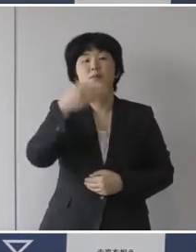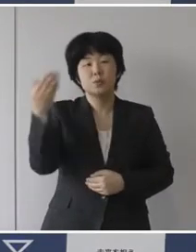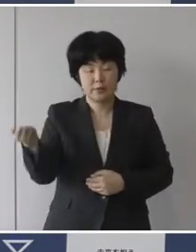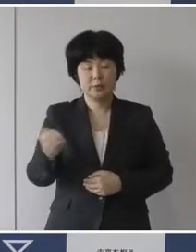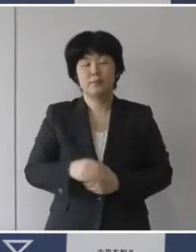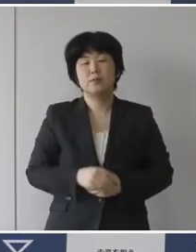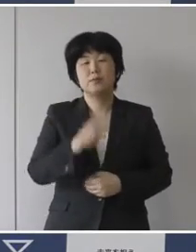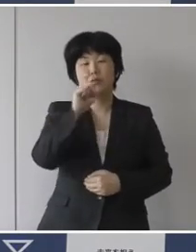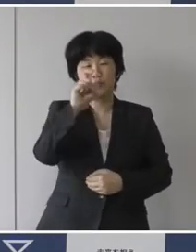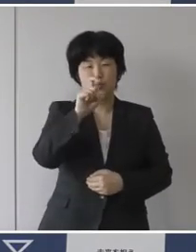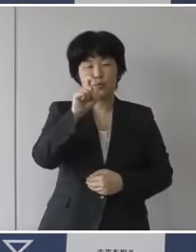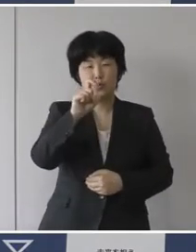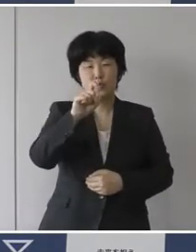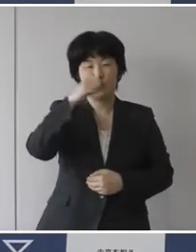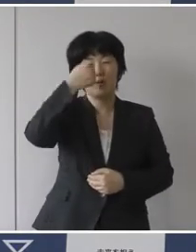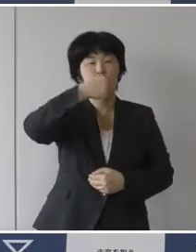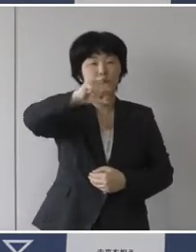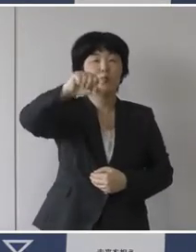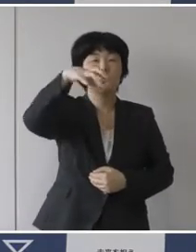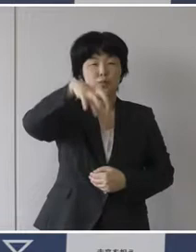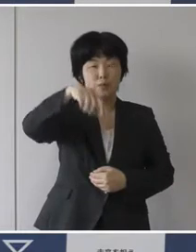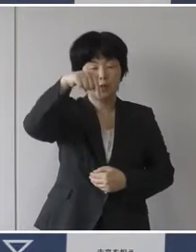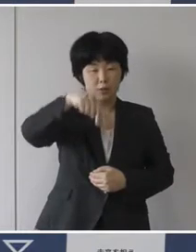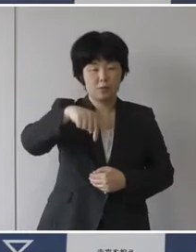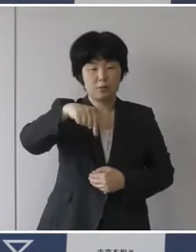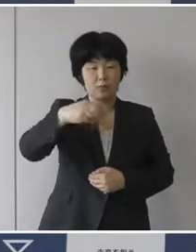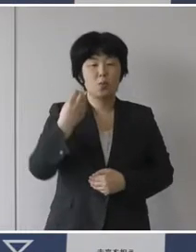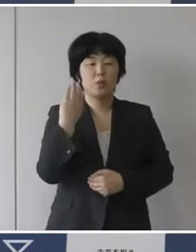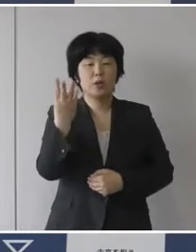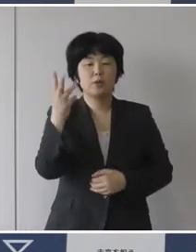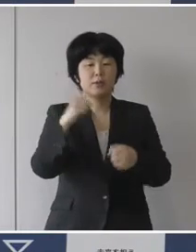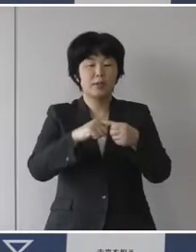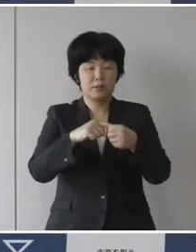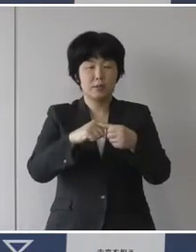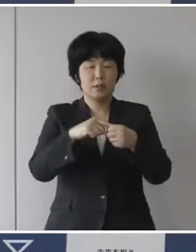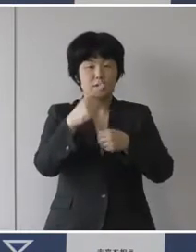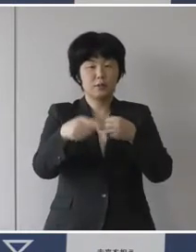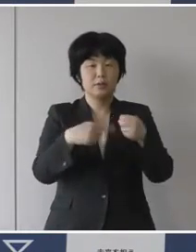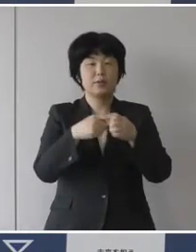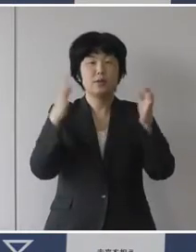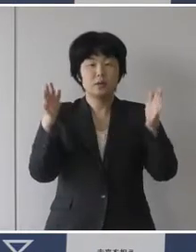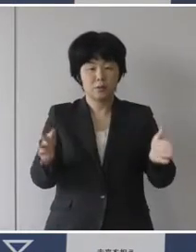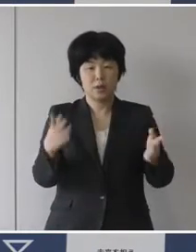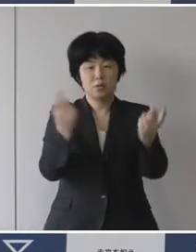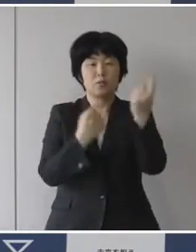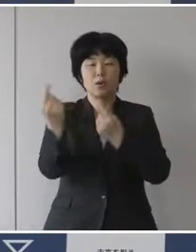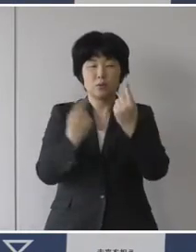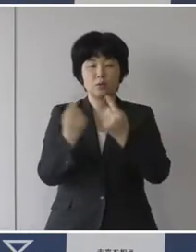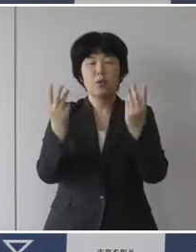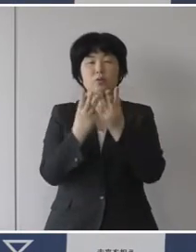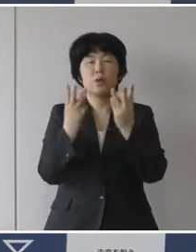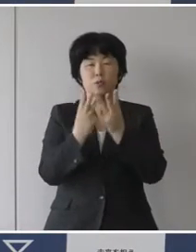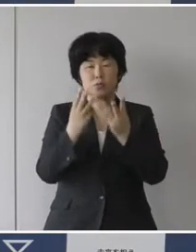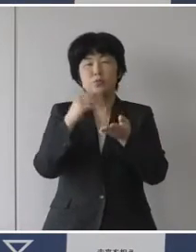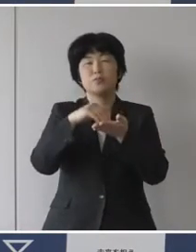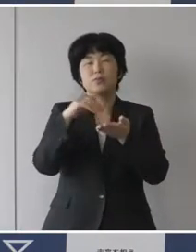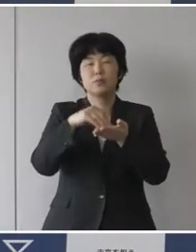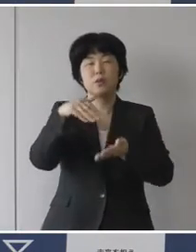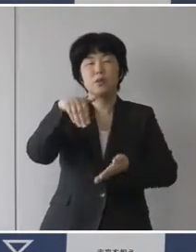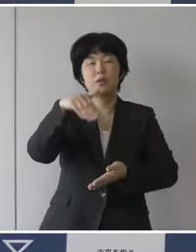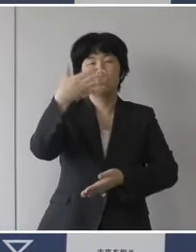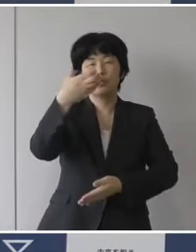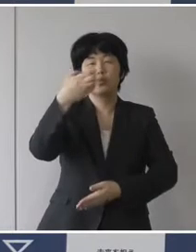ノンホイパーク、令和3年度の年間入園者数約96万人につきまして、市長お願いします。 は